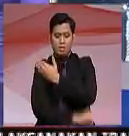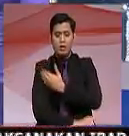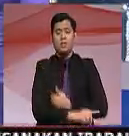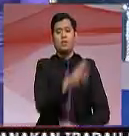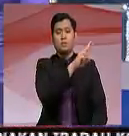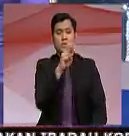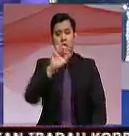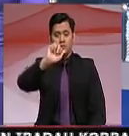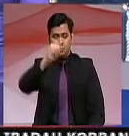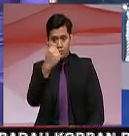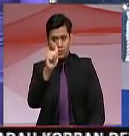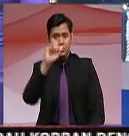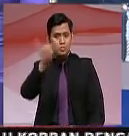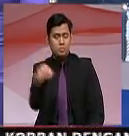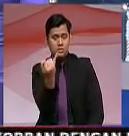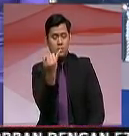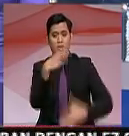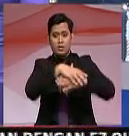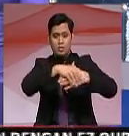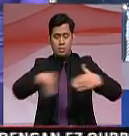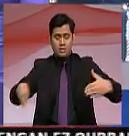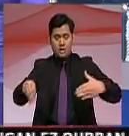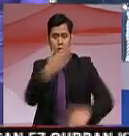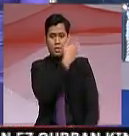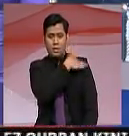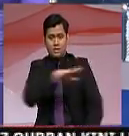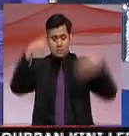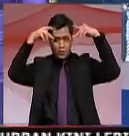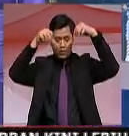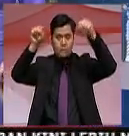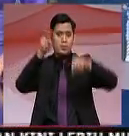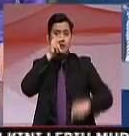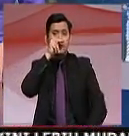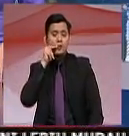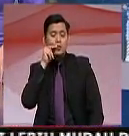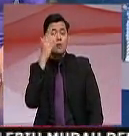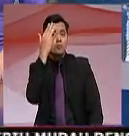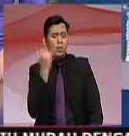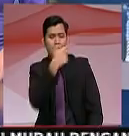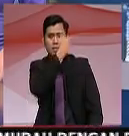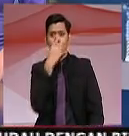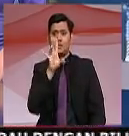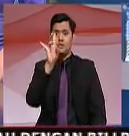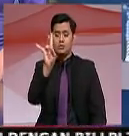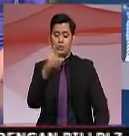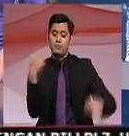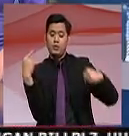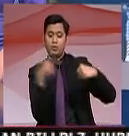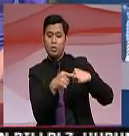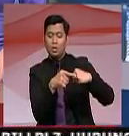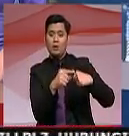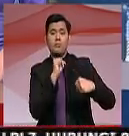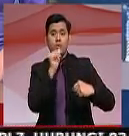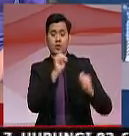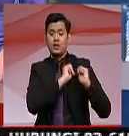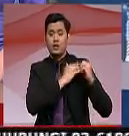lengket terhadap bekas Perdana Menteri Datuk Seri Najib Tun Razak selepas mendapati beliau bersalah atas tujuh pertumbuhan pecah amanah jenayah